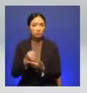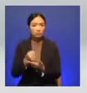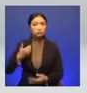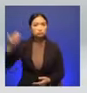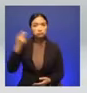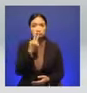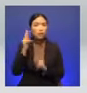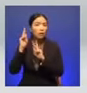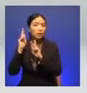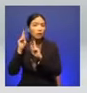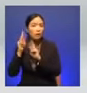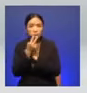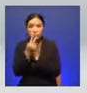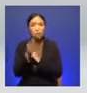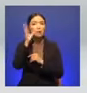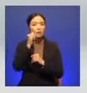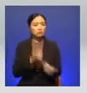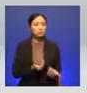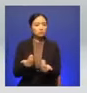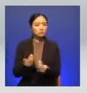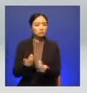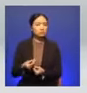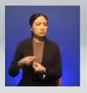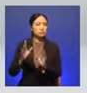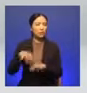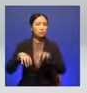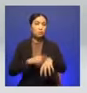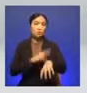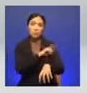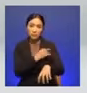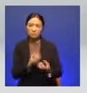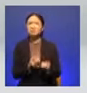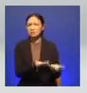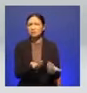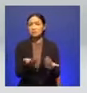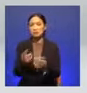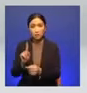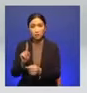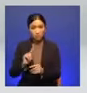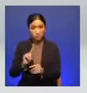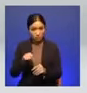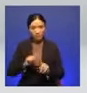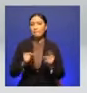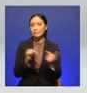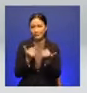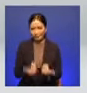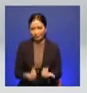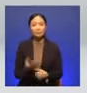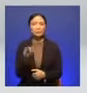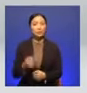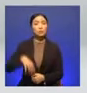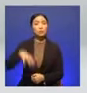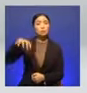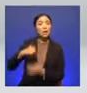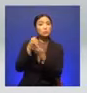ามีคุณพ่อคุณแม่เนี่ยไปทิ้งเด็กเอาไว้ในโรงพยาบาลหรือที่ต่างๆแต่ปัจจุบันนี้น้อยมากครับคนที่ไปอยู่ในสารสงเค